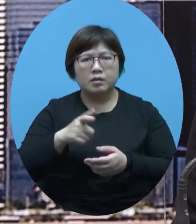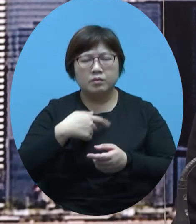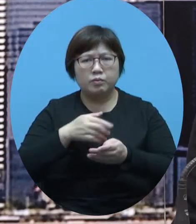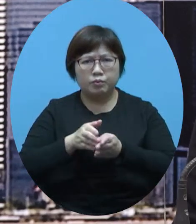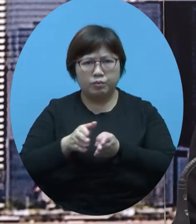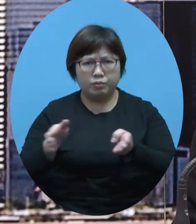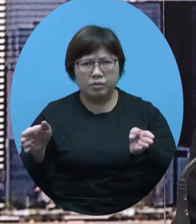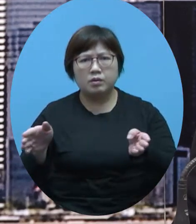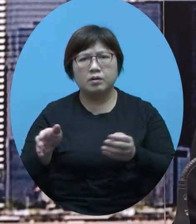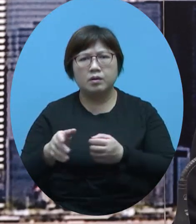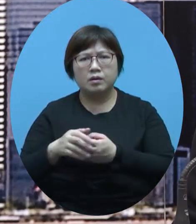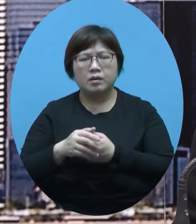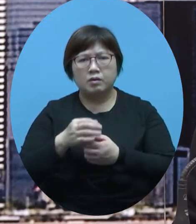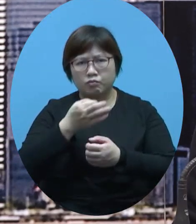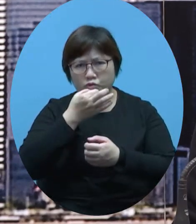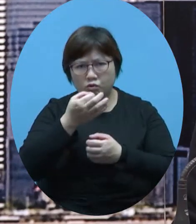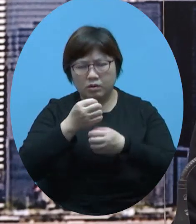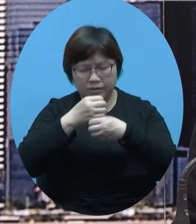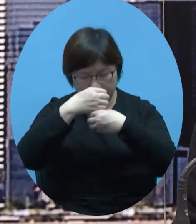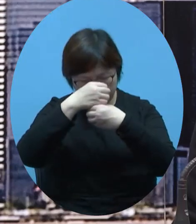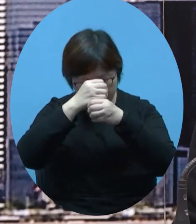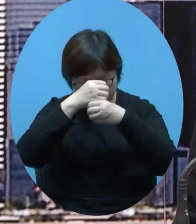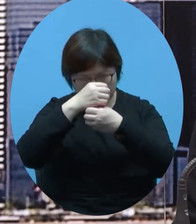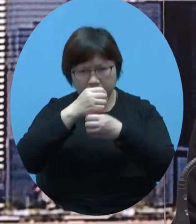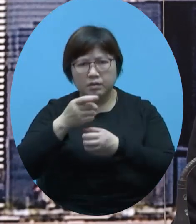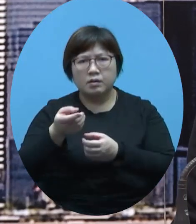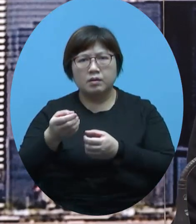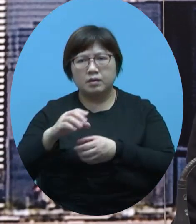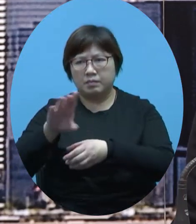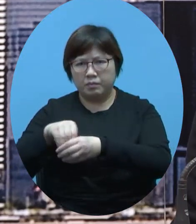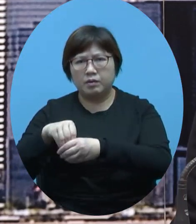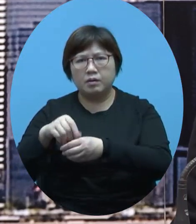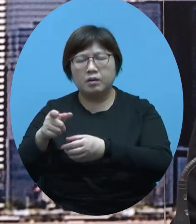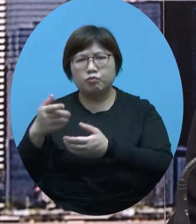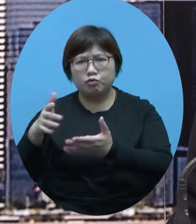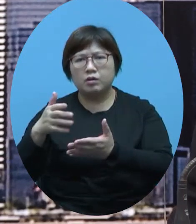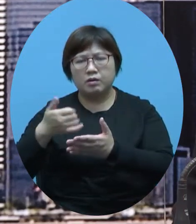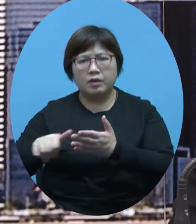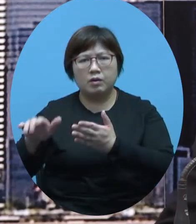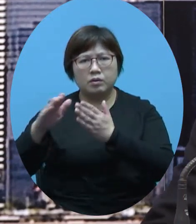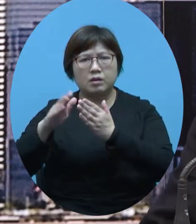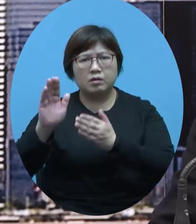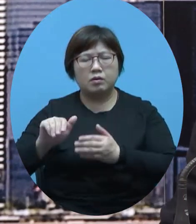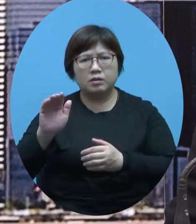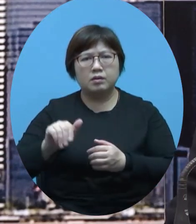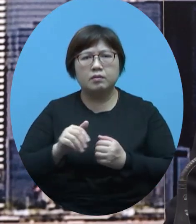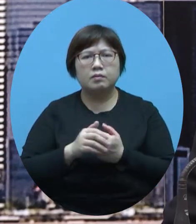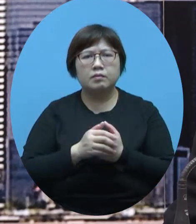嗰、那個深喉唾液，咁咧就可以俾佢哋翻屋企嘅嚇。